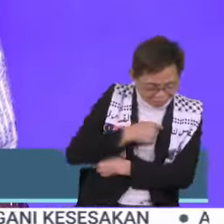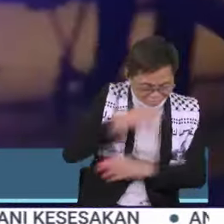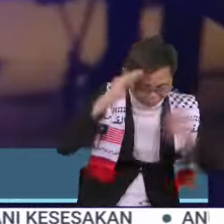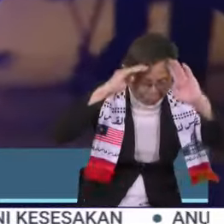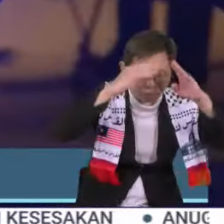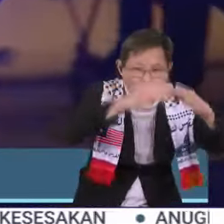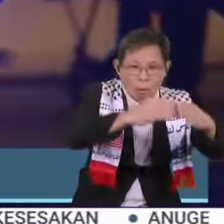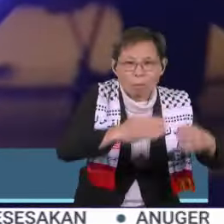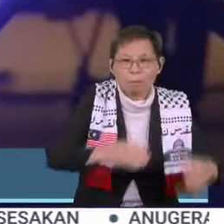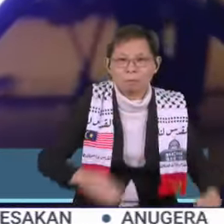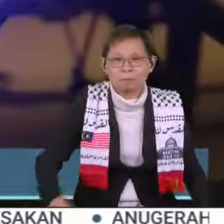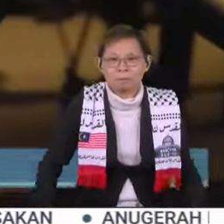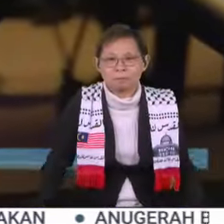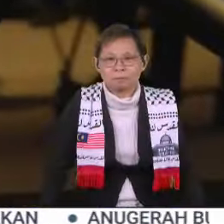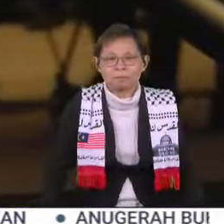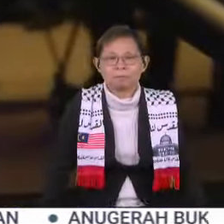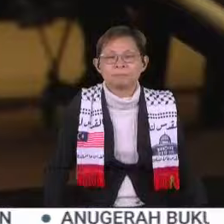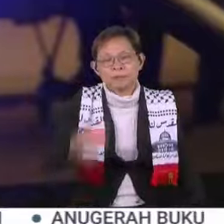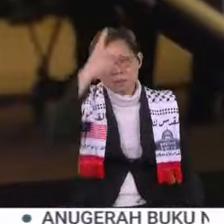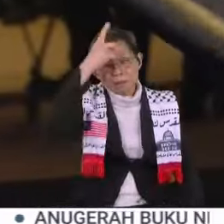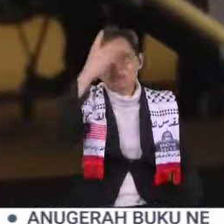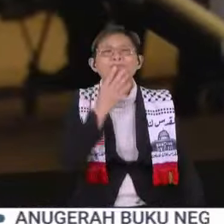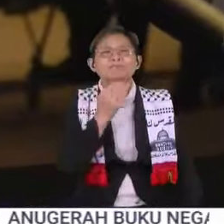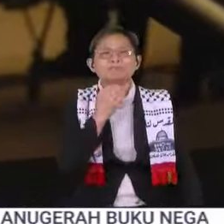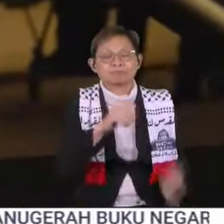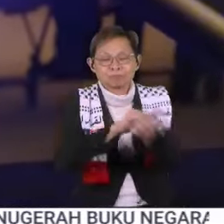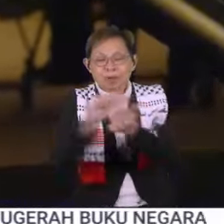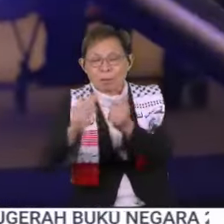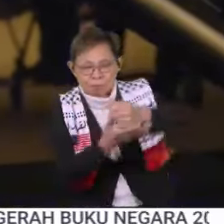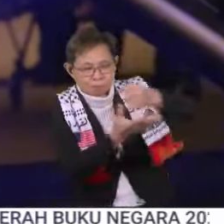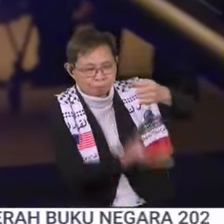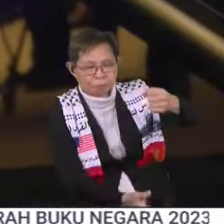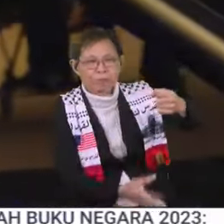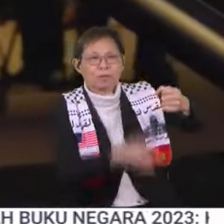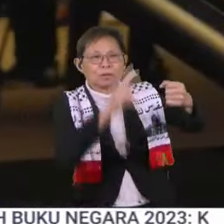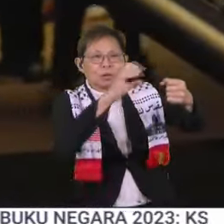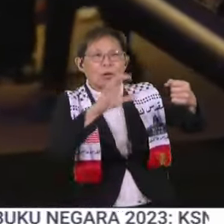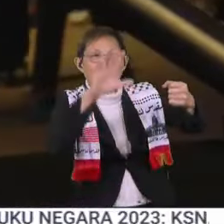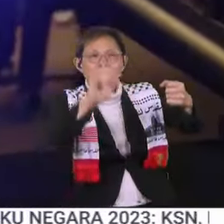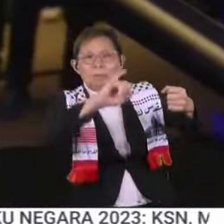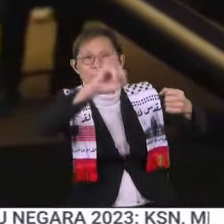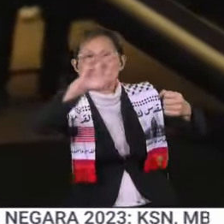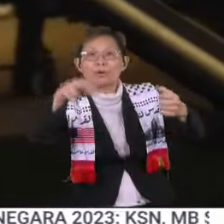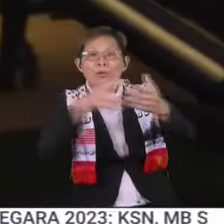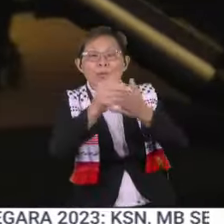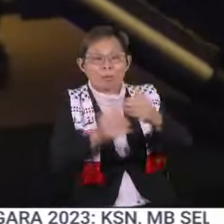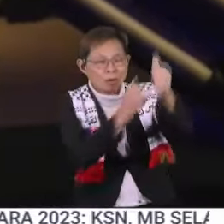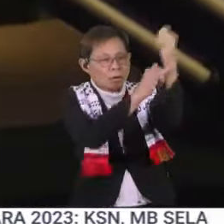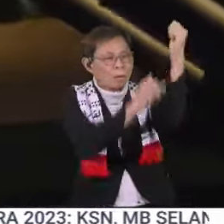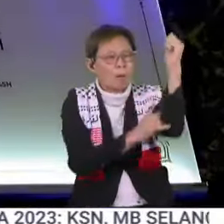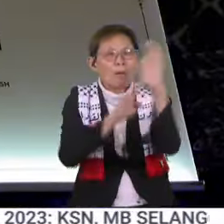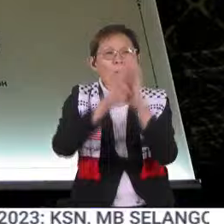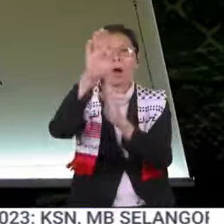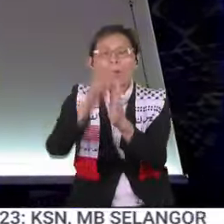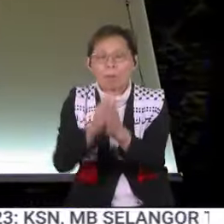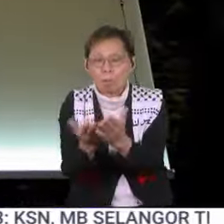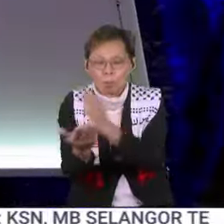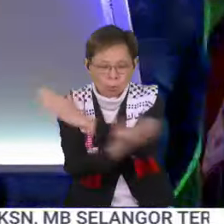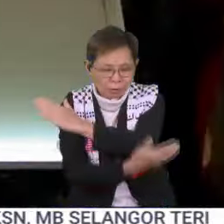tekankan. Sementara itu, Datuk Seri Anwar turut meluluskan peruntukan sebanyak RM250,000 kepada Yayasan Pembangunan Buku